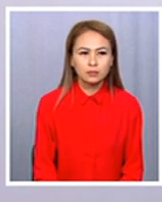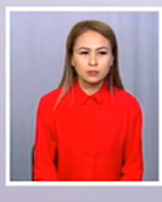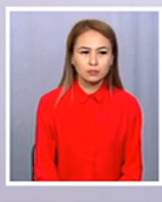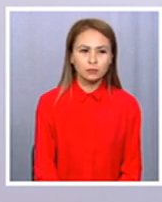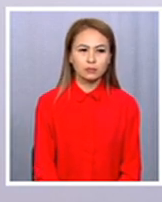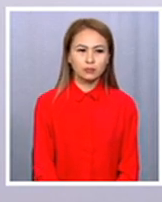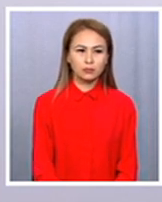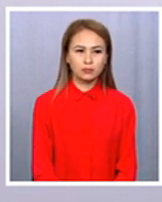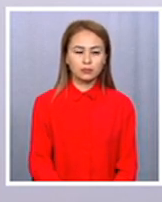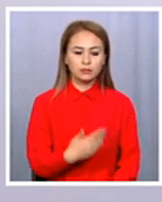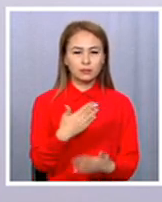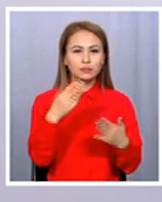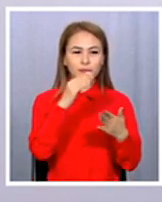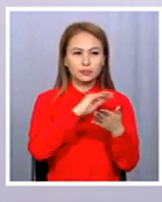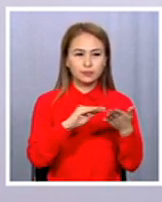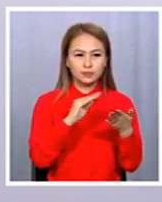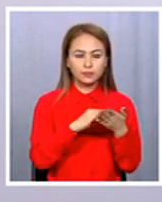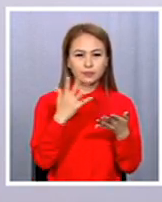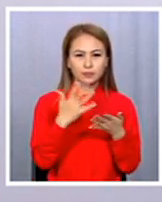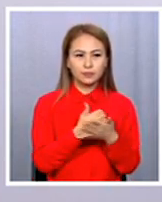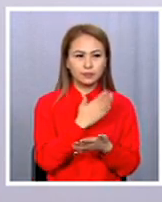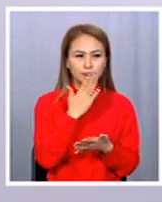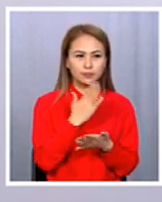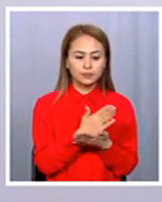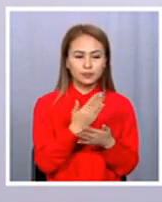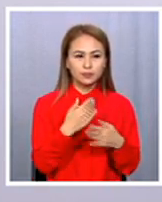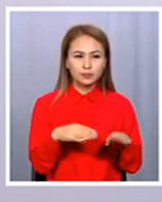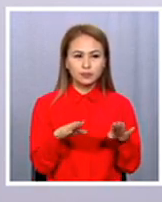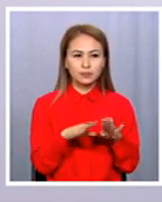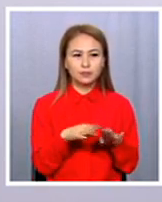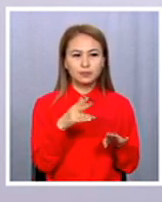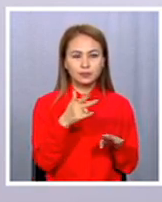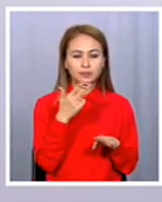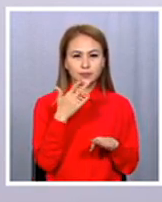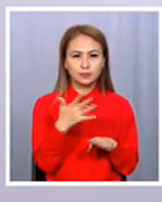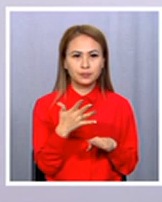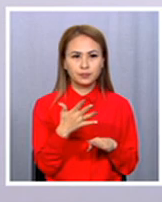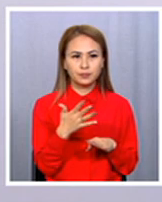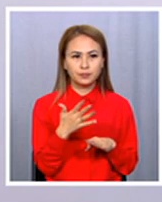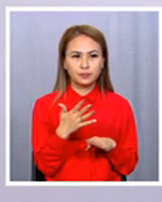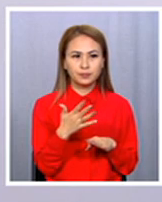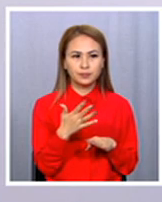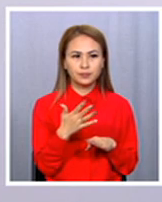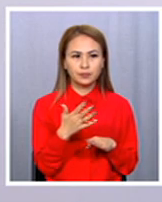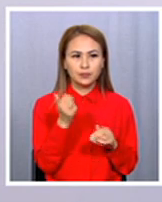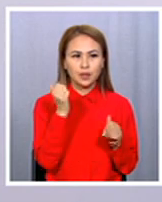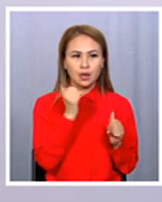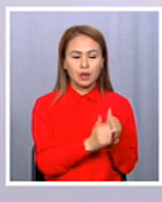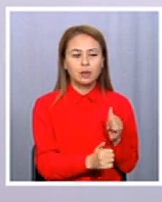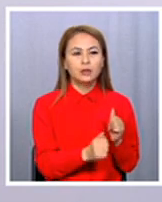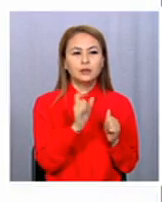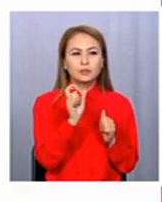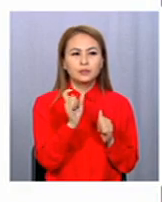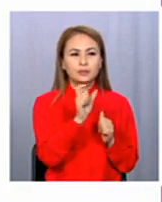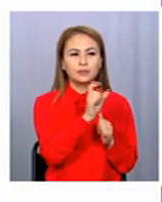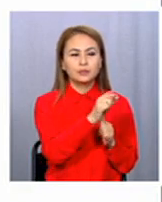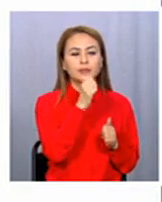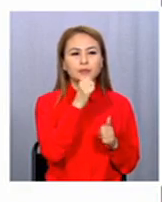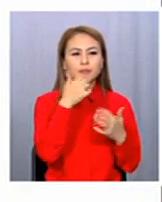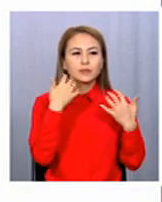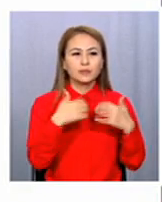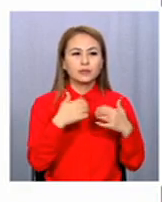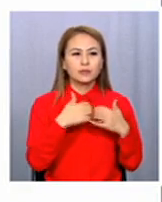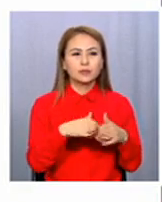жағана теңдеудің шешімін таптық. Енді осы тапқан x-ымызды әр бұрыштың орнына қойып, бізден